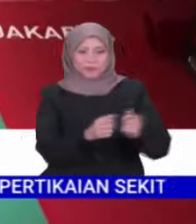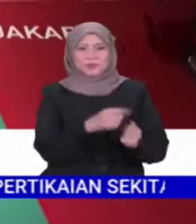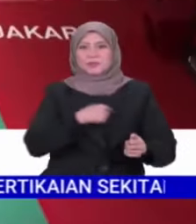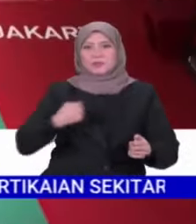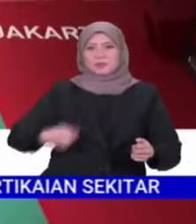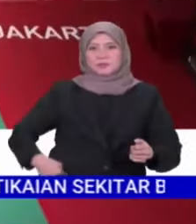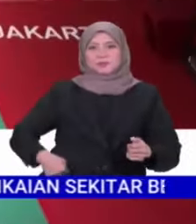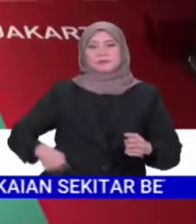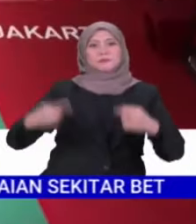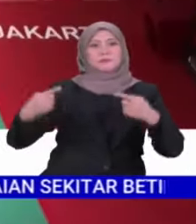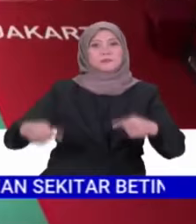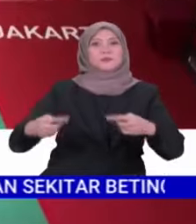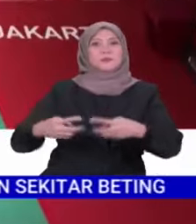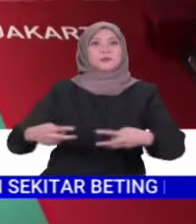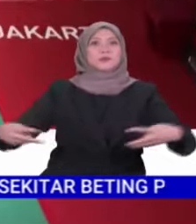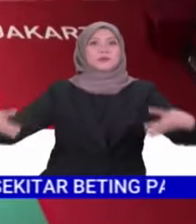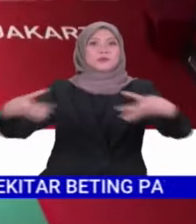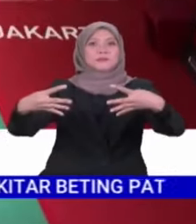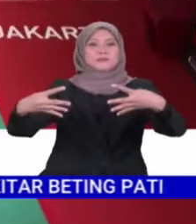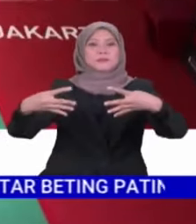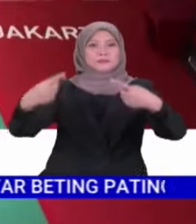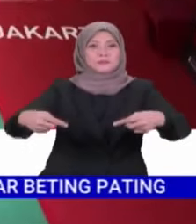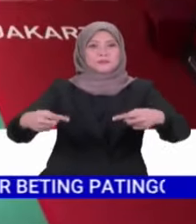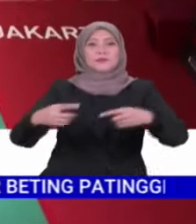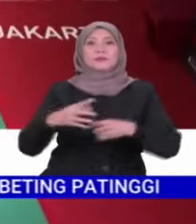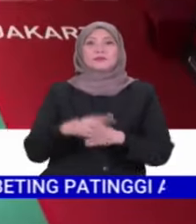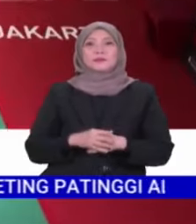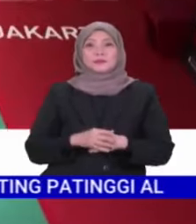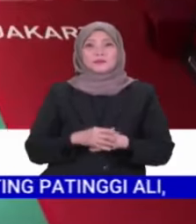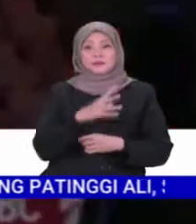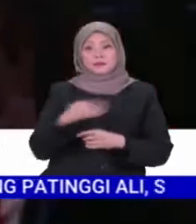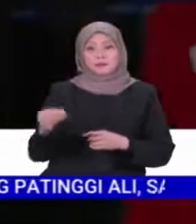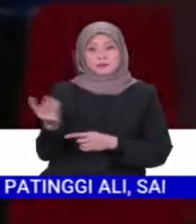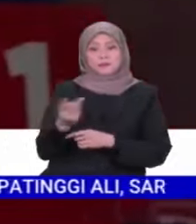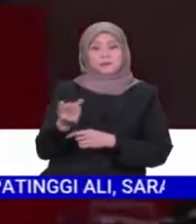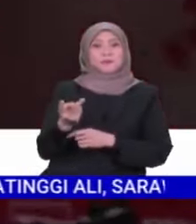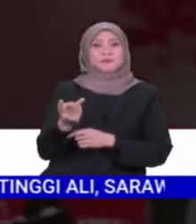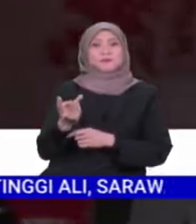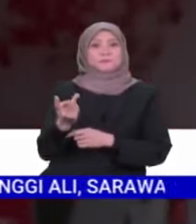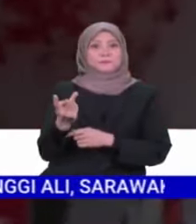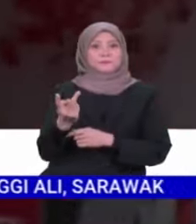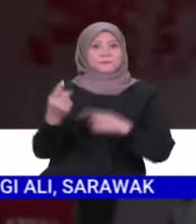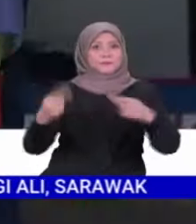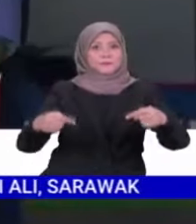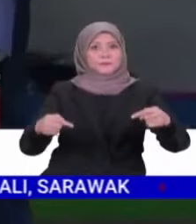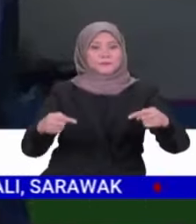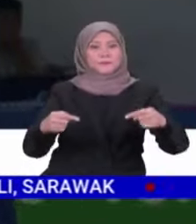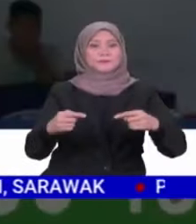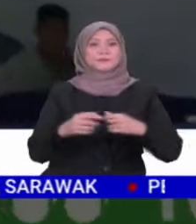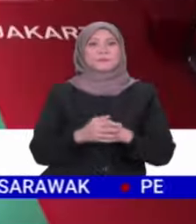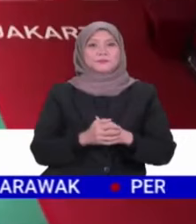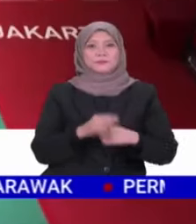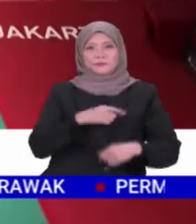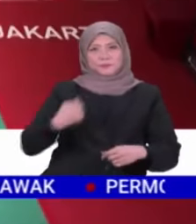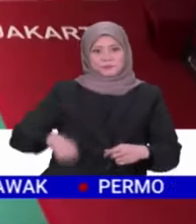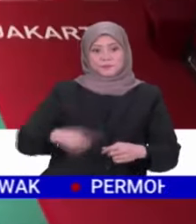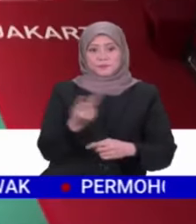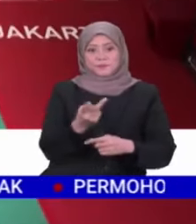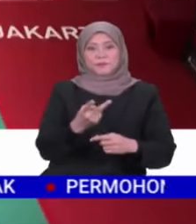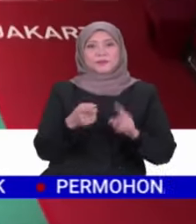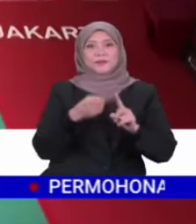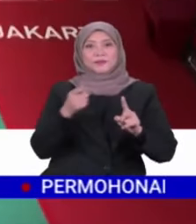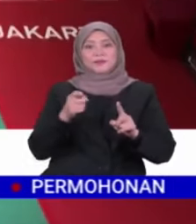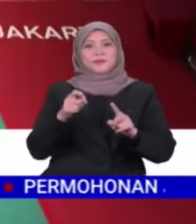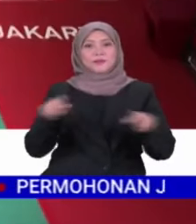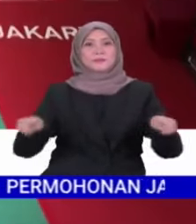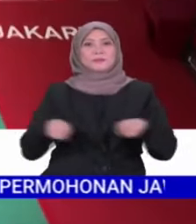China pada aksi suku akhir kejohanan. Dalam pertemuan menentang gandingan He Jiting dan Zhao Haodong yang berlangsung